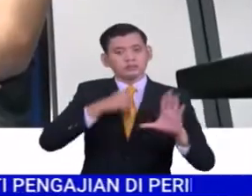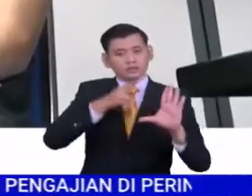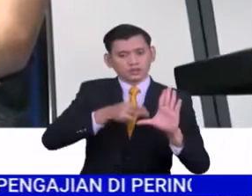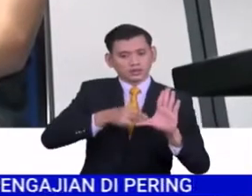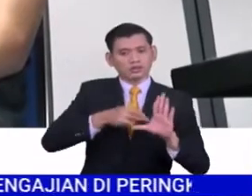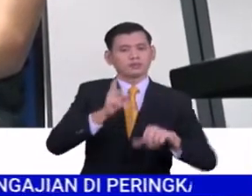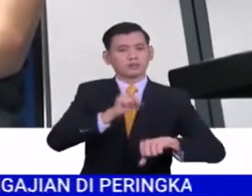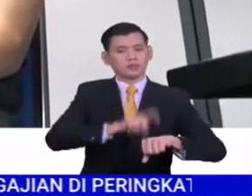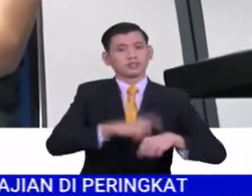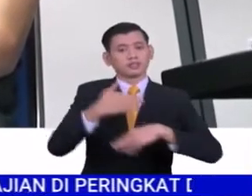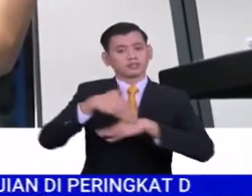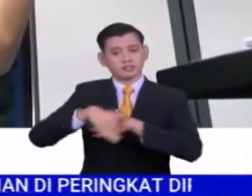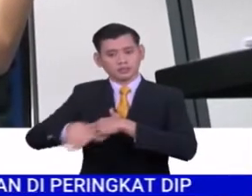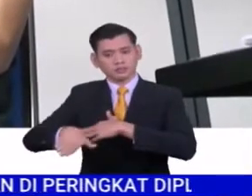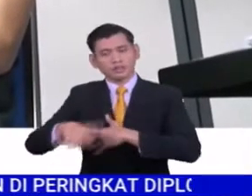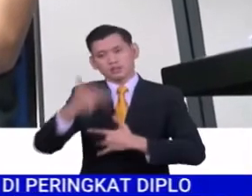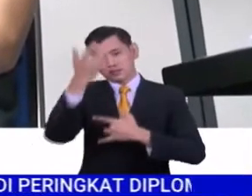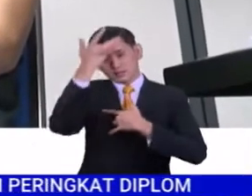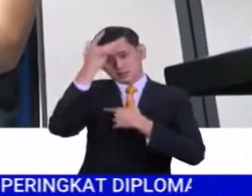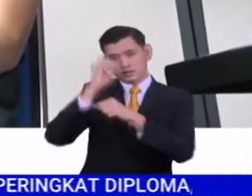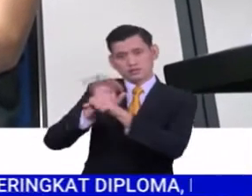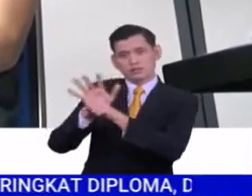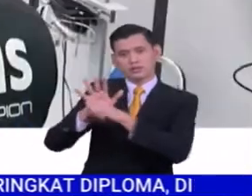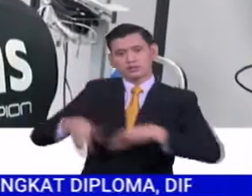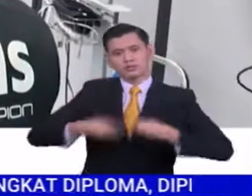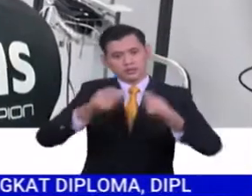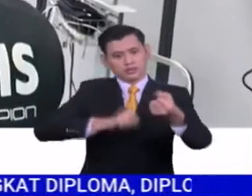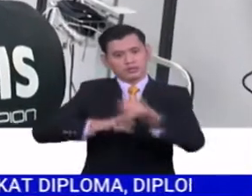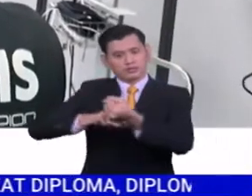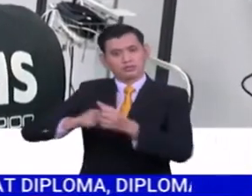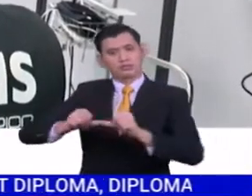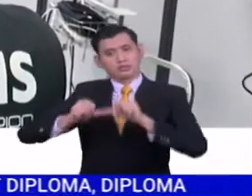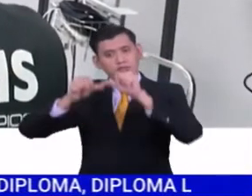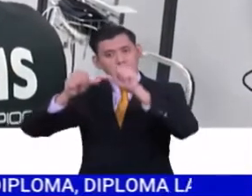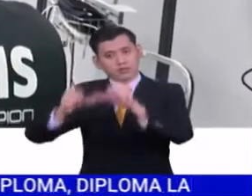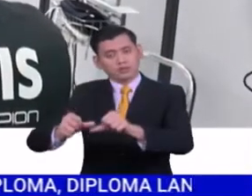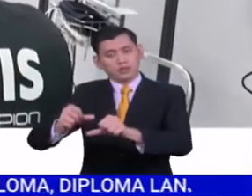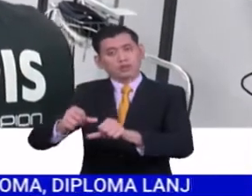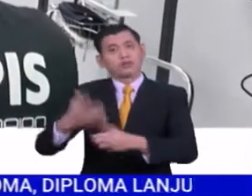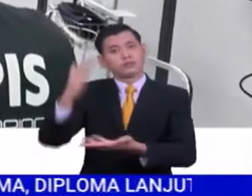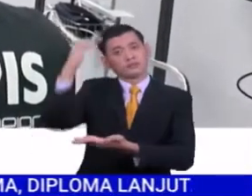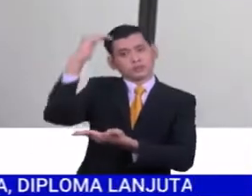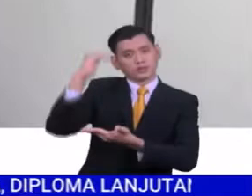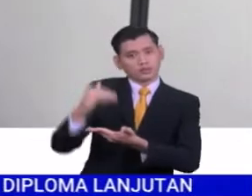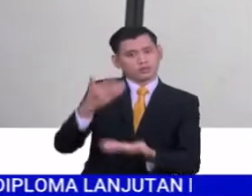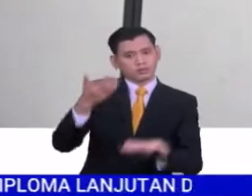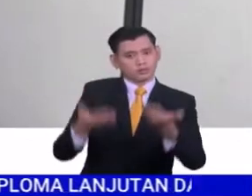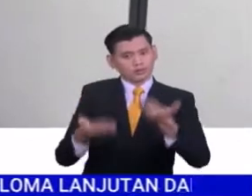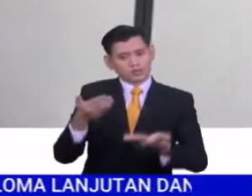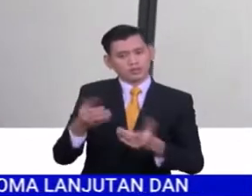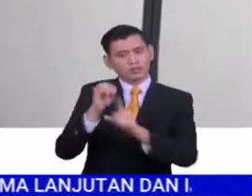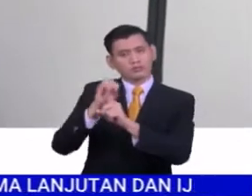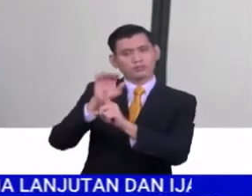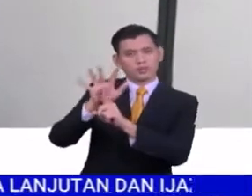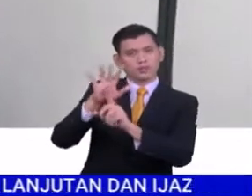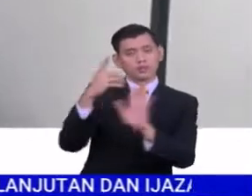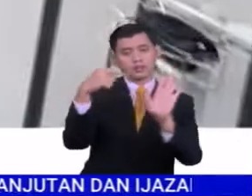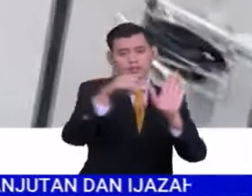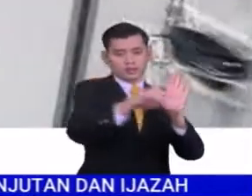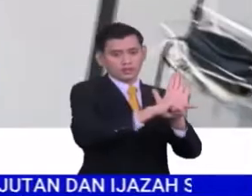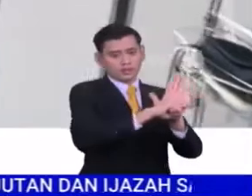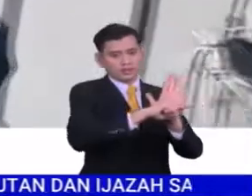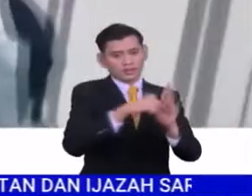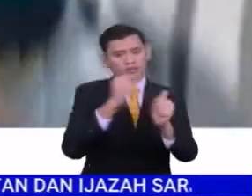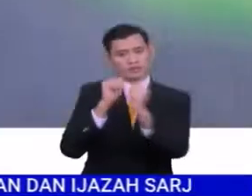selepas dijangkiti COVID-19. Mereka memberikan sokongan yang berterusan dalam mengurangkan kebarangkalian impak negatif